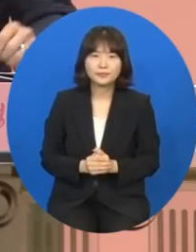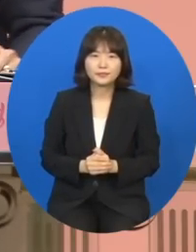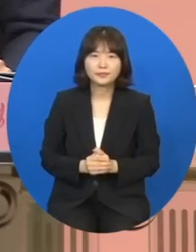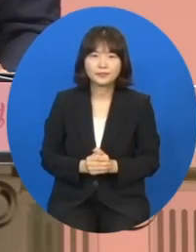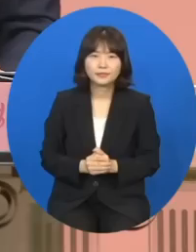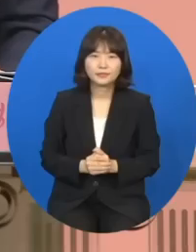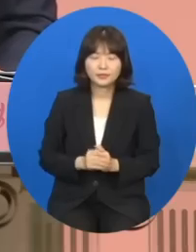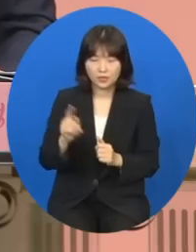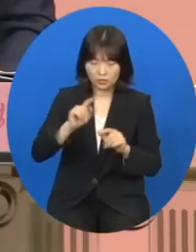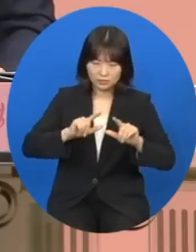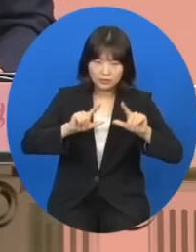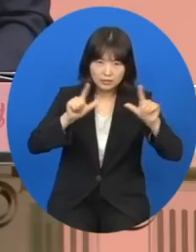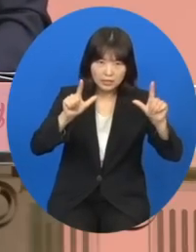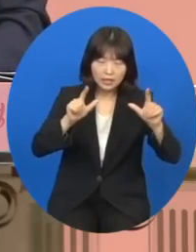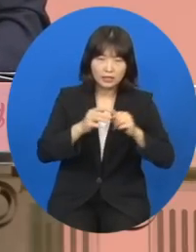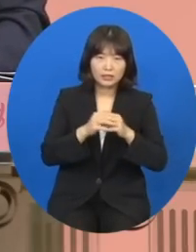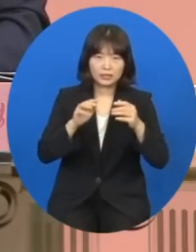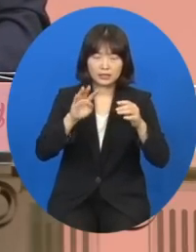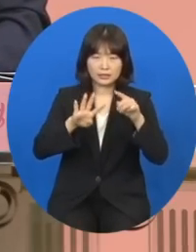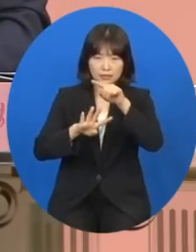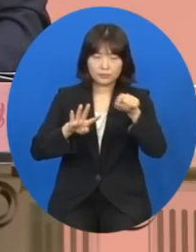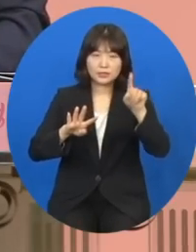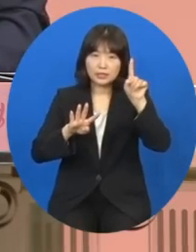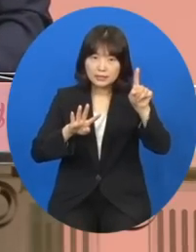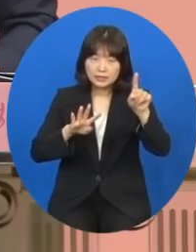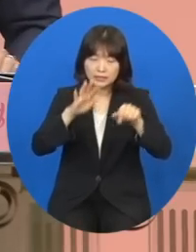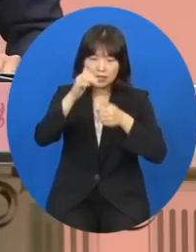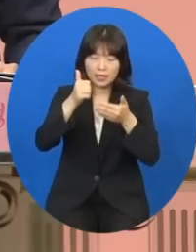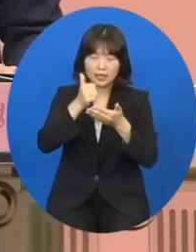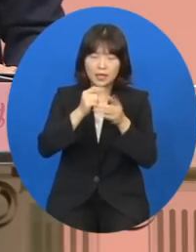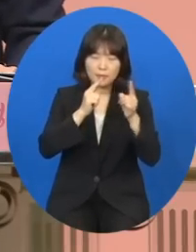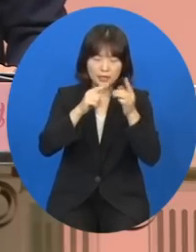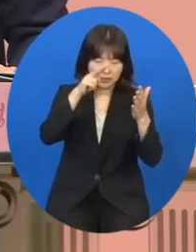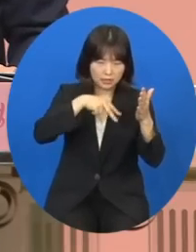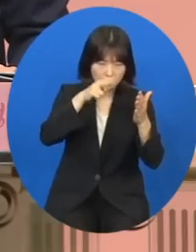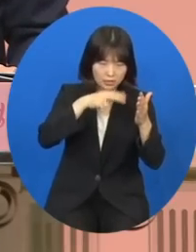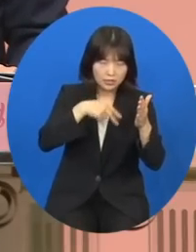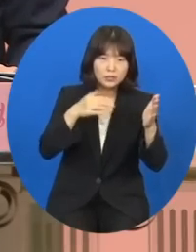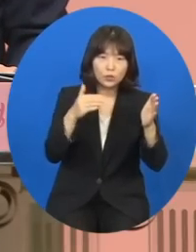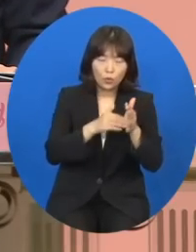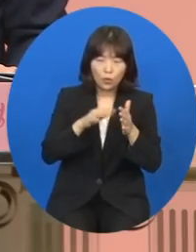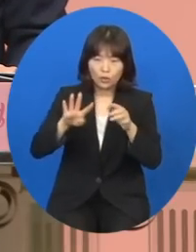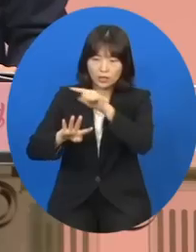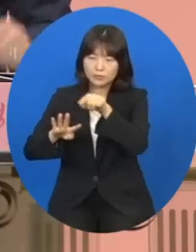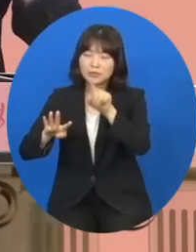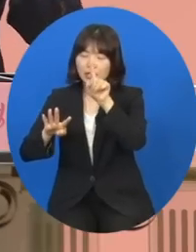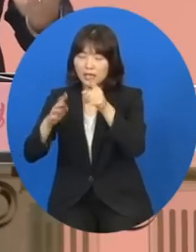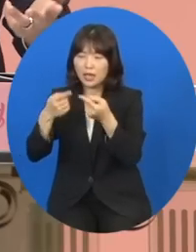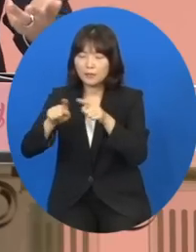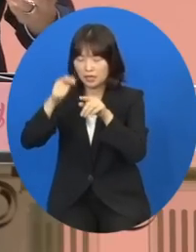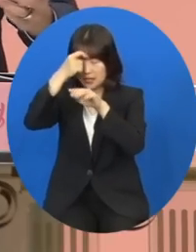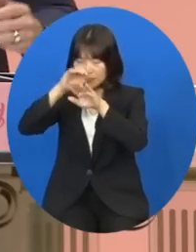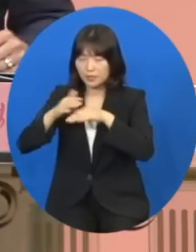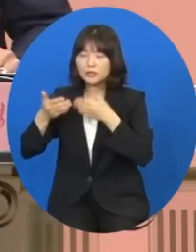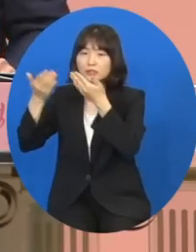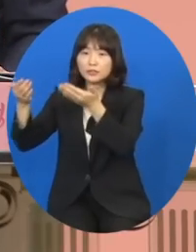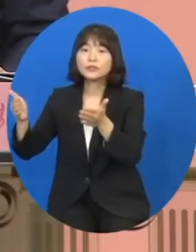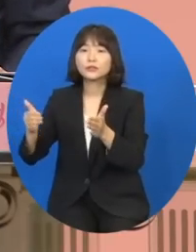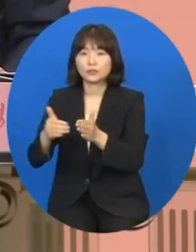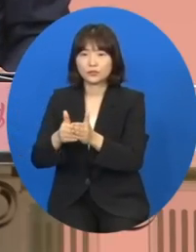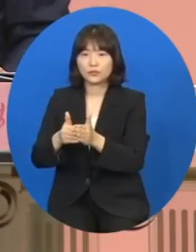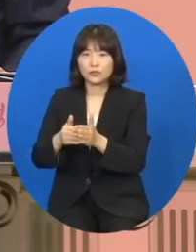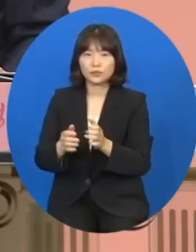어떤 날은 4분의 1은 하나님의 말씀을 했고 4분의 1은 함께 예배 했읍니다 베컴 psd 엘스